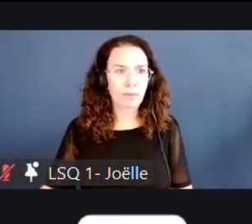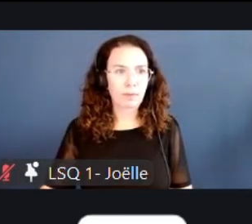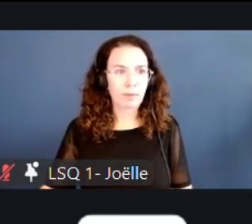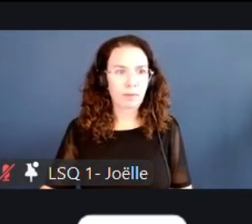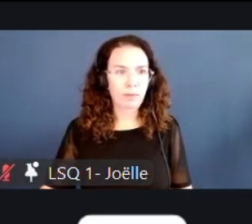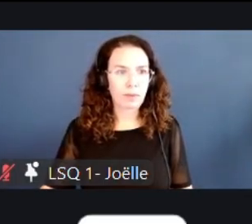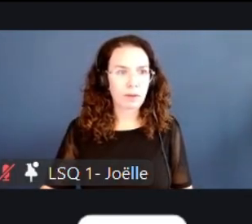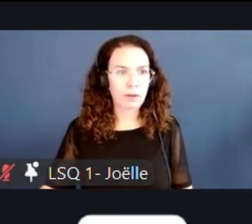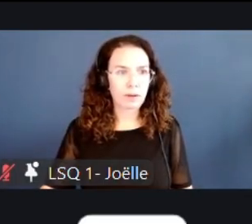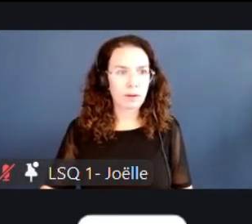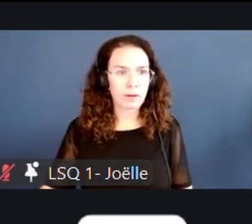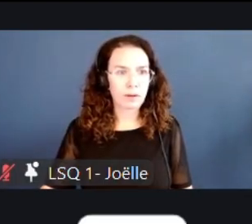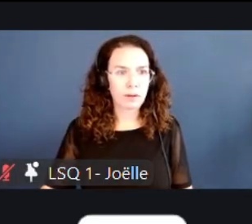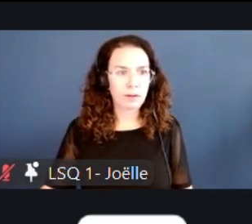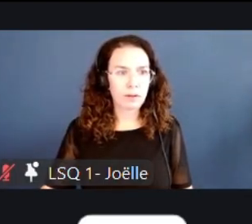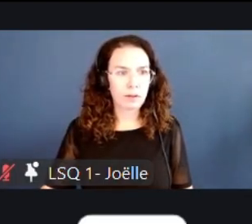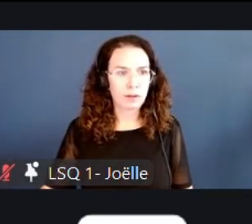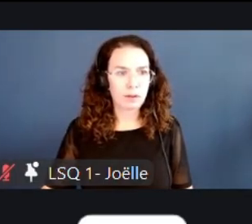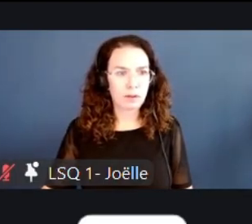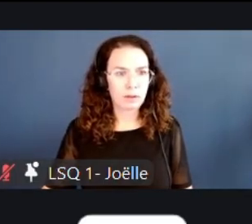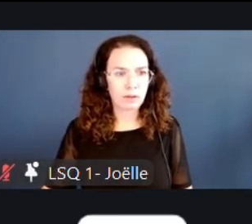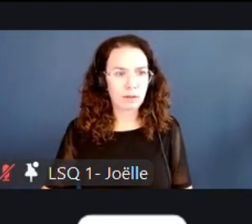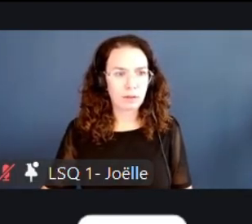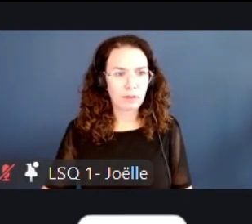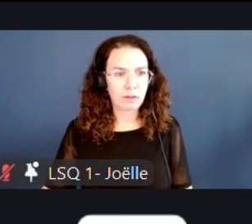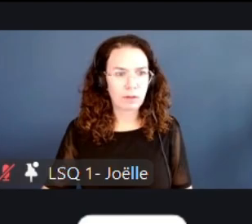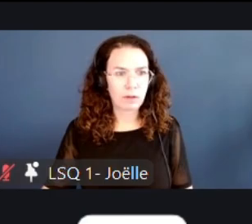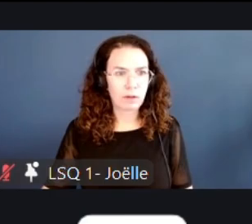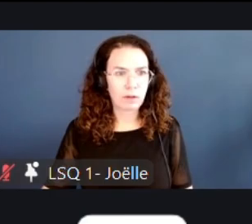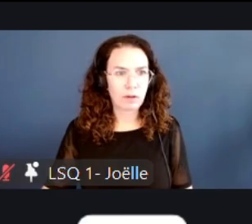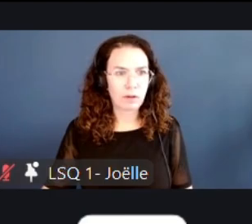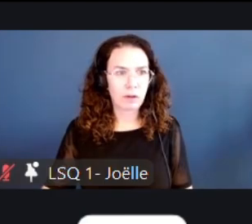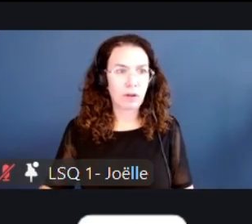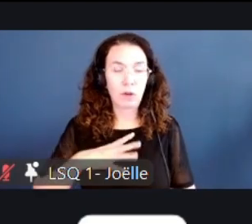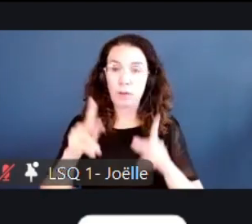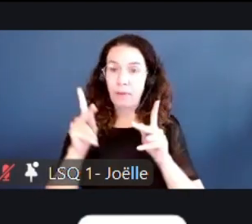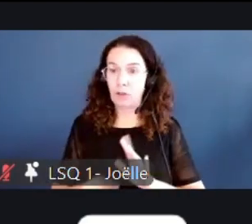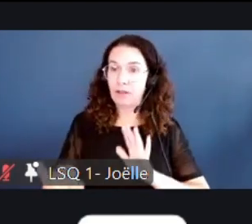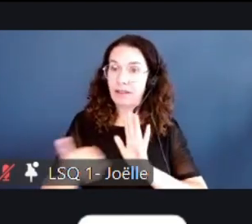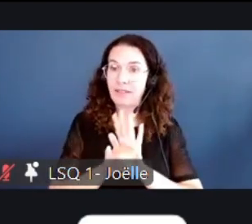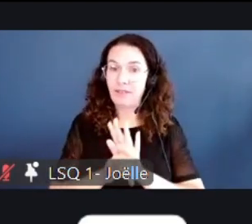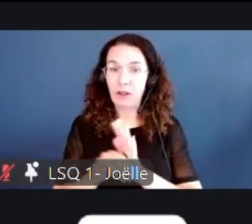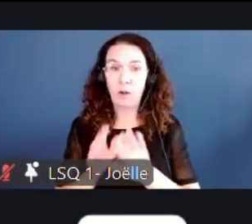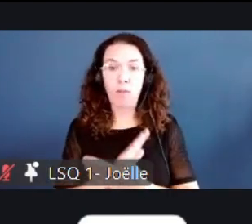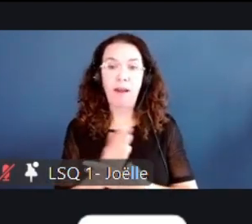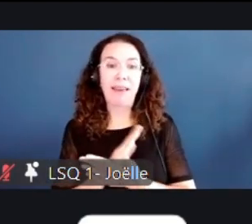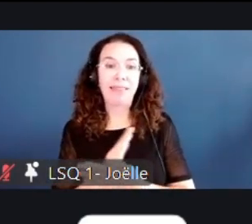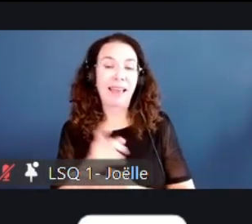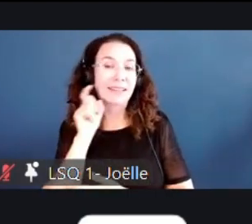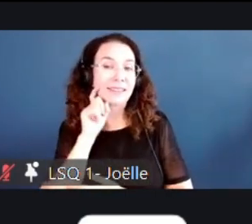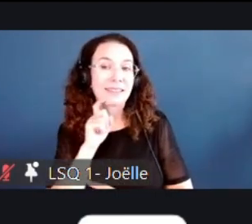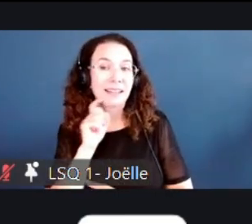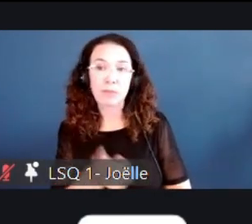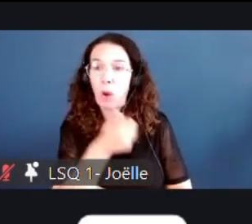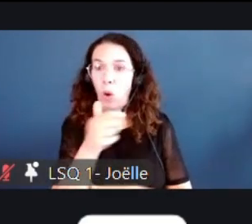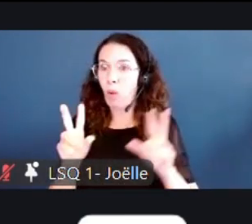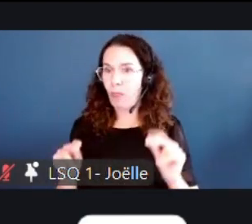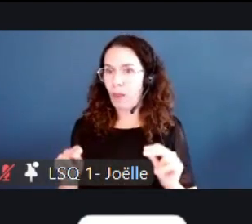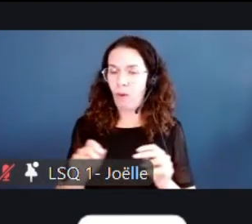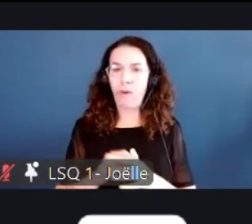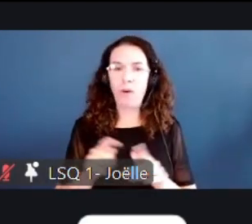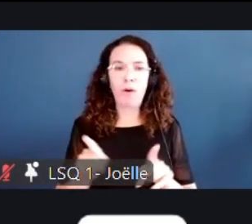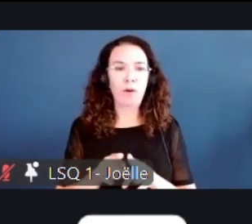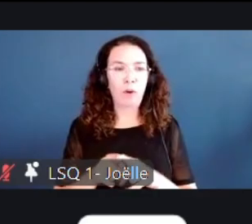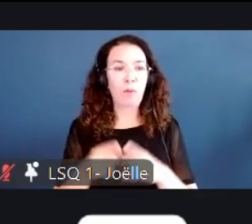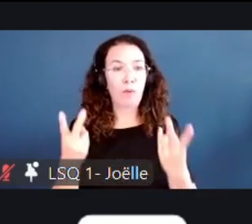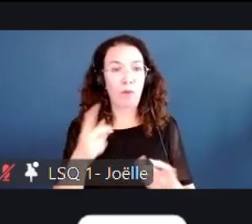caractéristiques sexuelles s'identifient comme intersexes, mais d'autres non. C'est très important de noter ça. Et comme le fait le guide qu'on a cité,